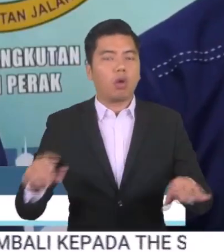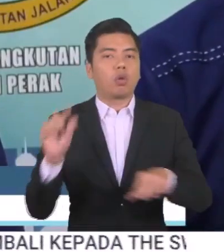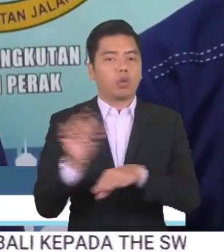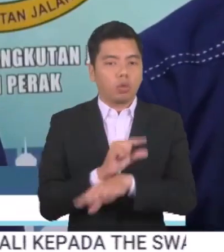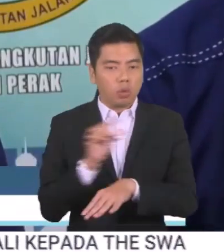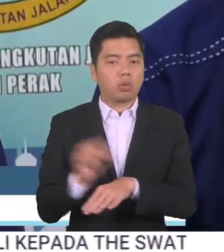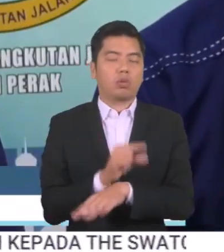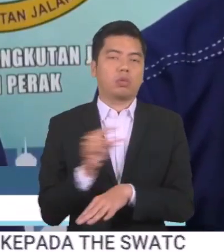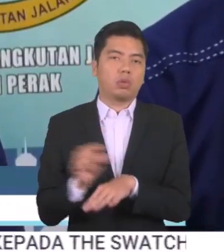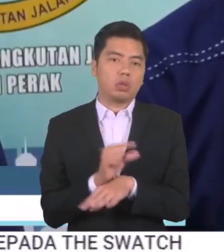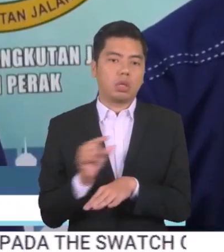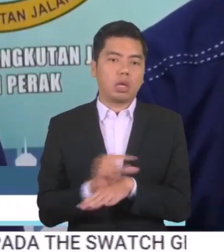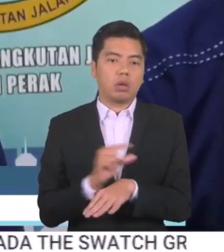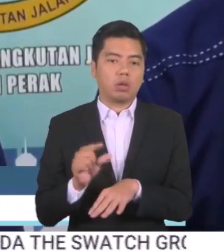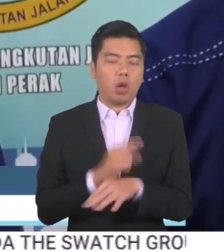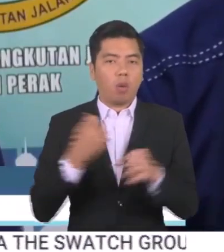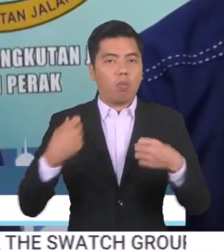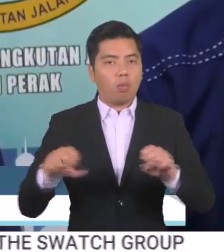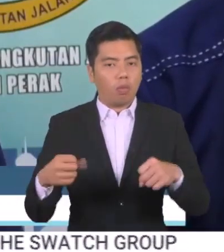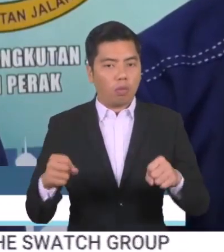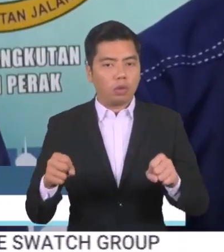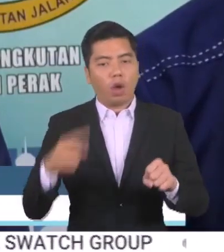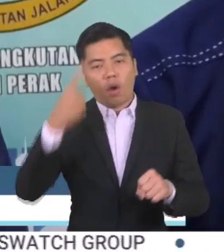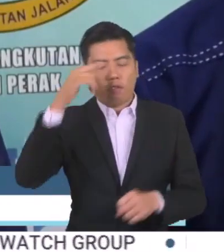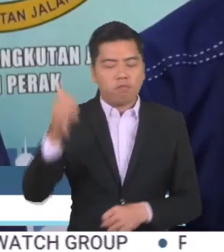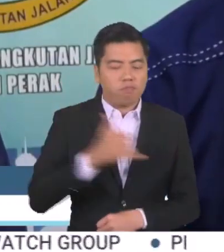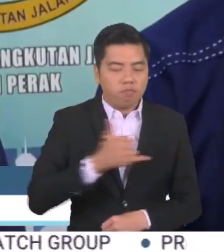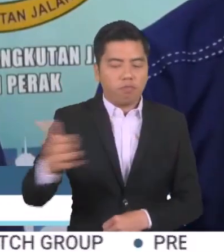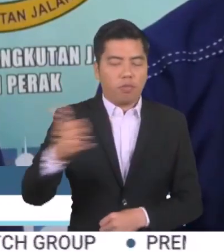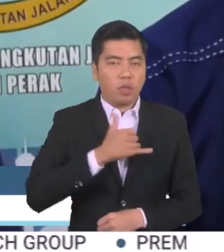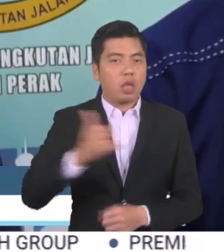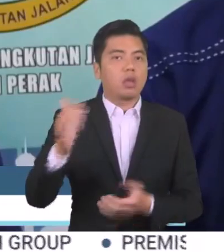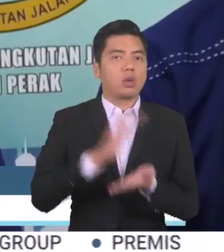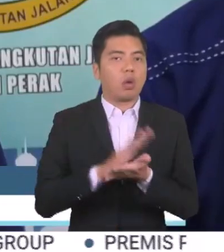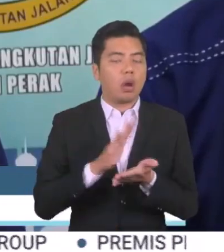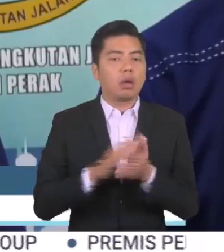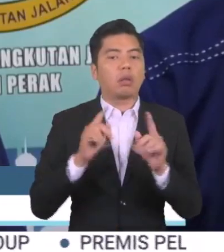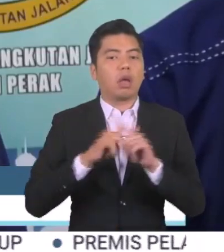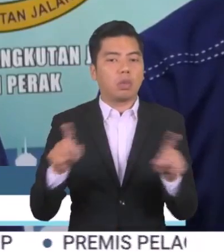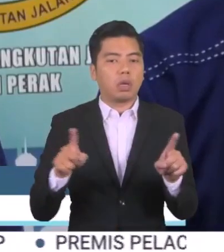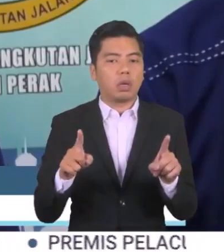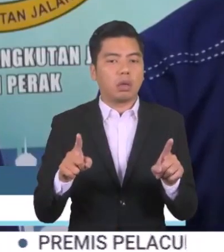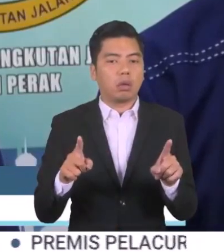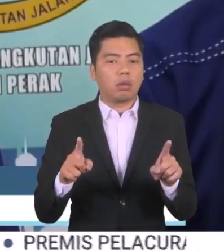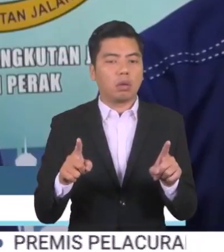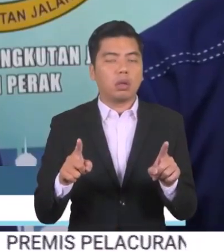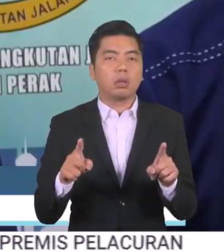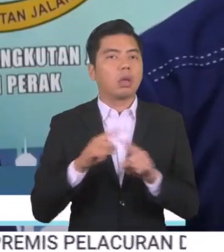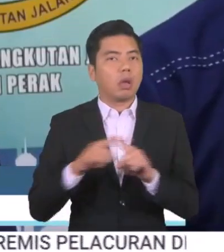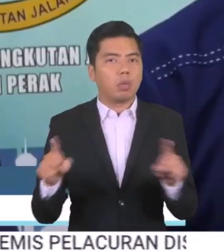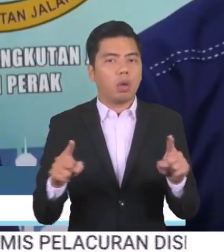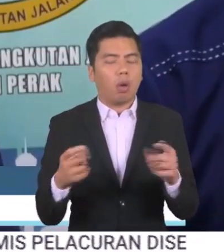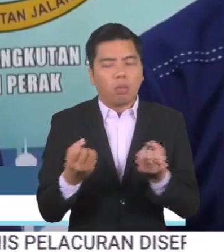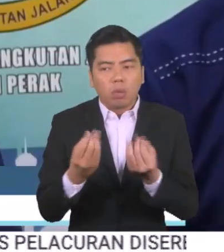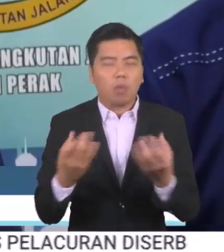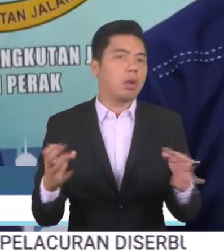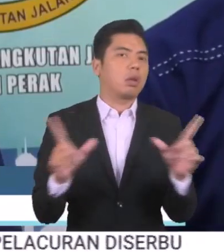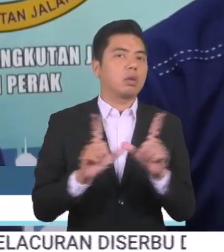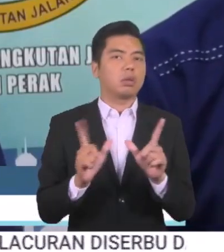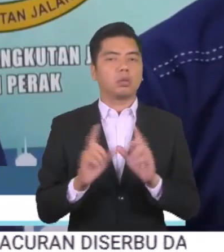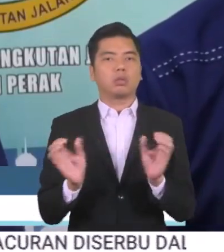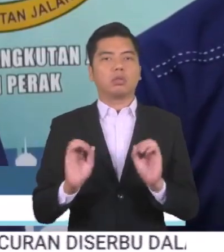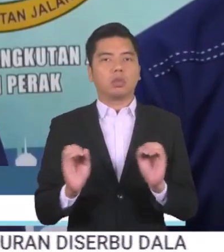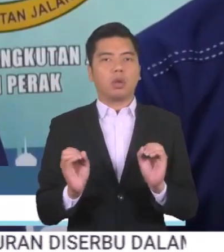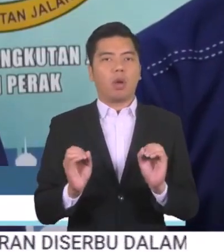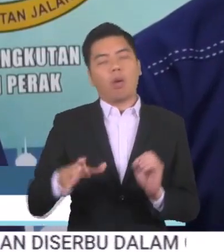menggunakan kenderaan motosikal ini untuk pergi ke sekolah, tetapi sebenarnya ramai yang tidak mempunyai lesen.